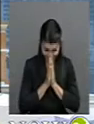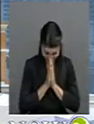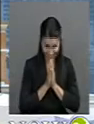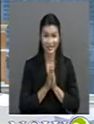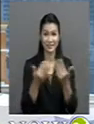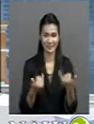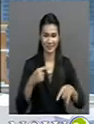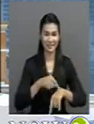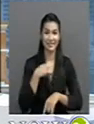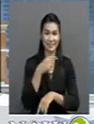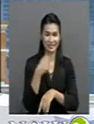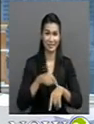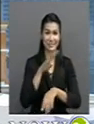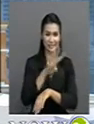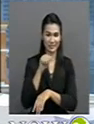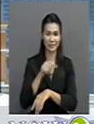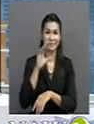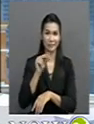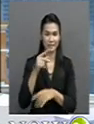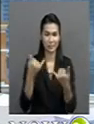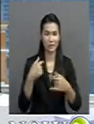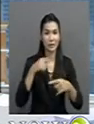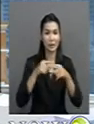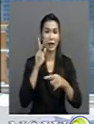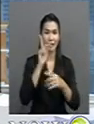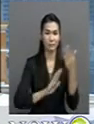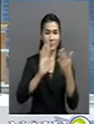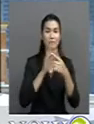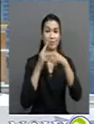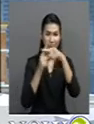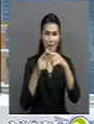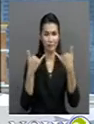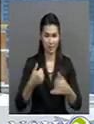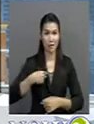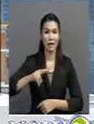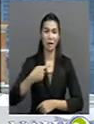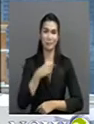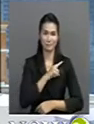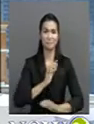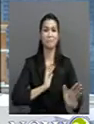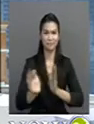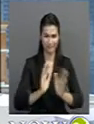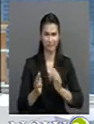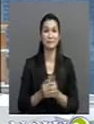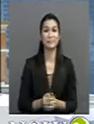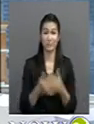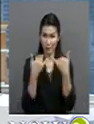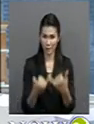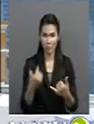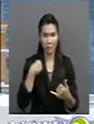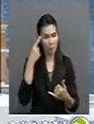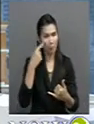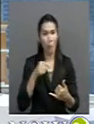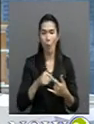4:30 นะคะเวลาของพิกัดข่าวทั่วไทยค่ะอยู่กับคุณณัฐดิฉันสุชาดาและล่ามแปลภาษามือของเราคุณณัฐธมาศค่ะ ครับวันนี้มีเหตุระทึ